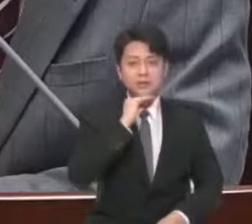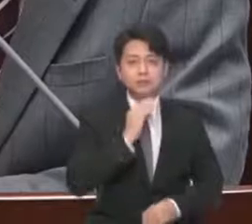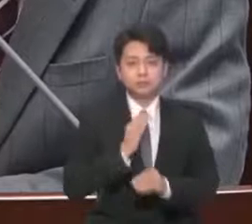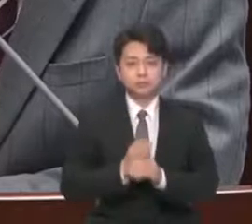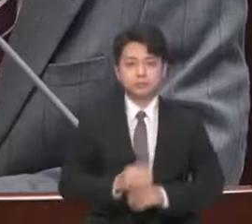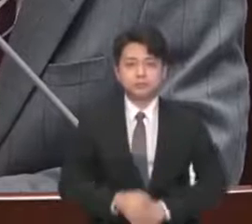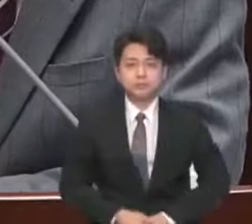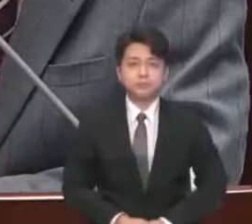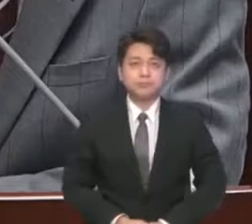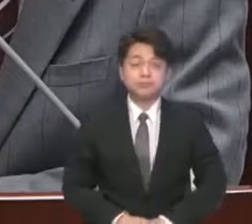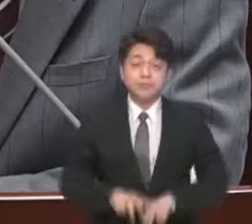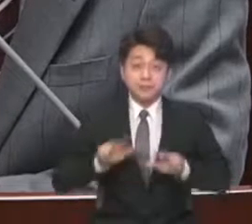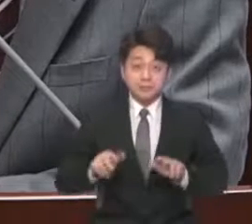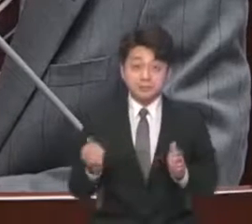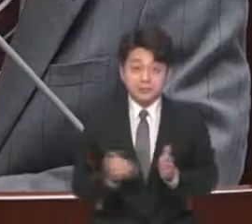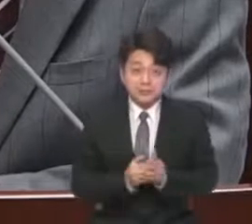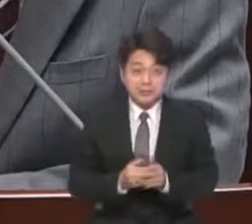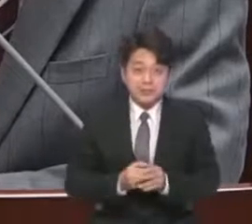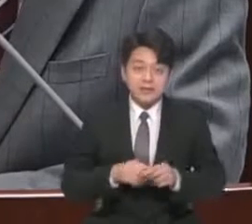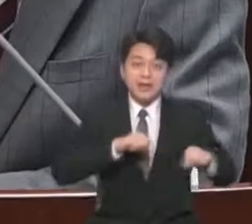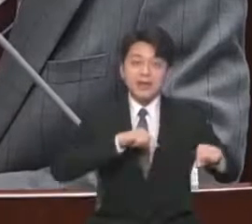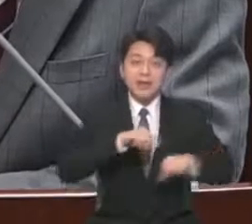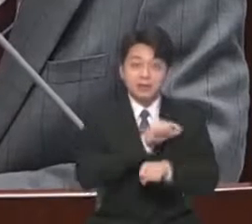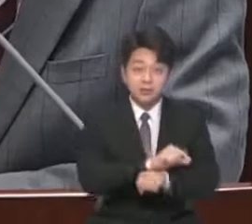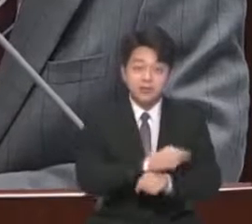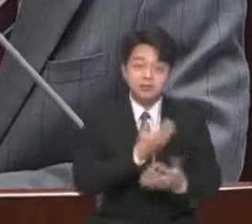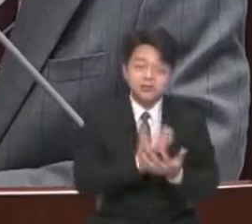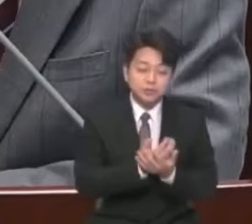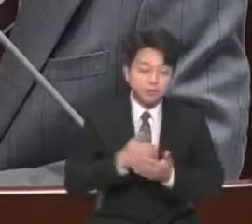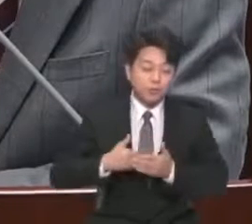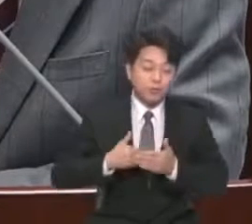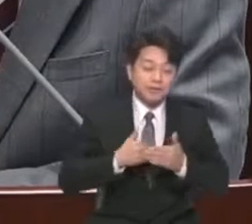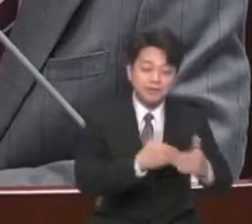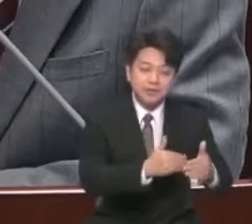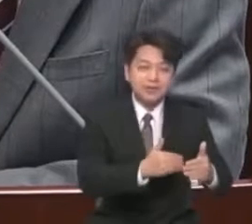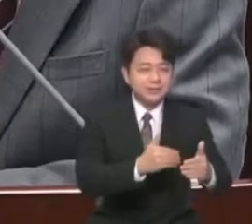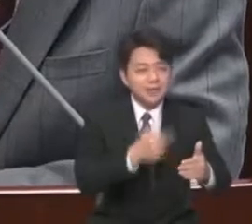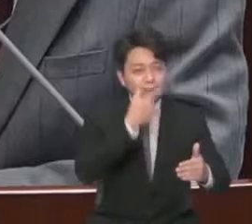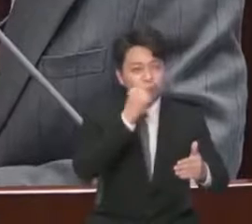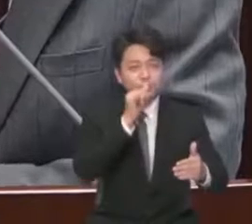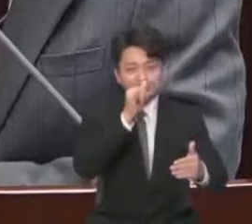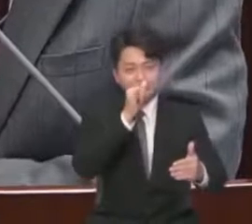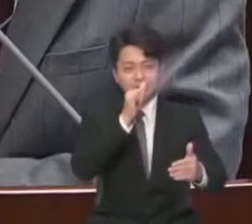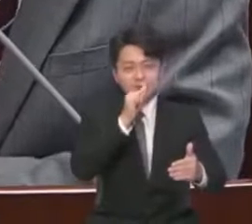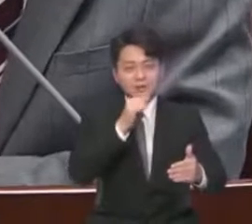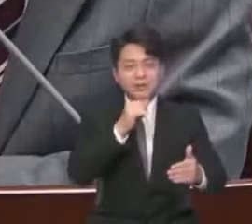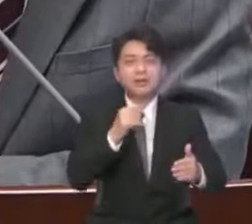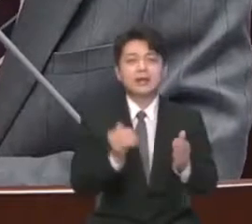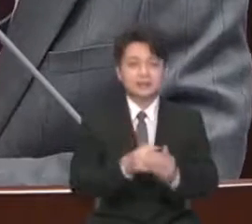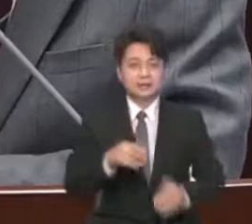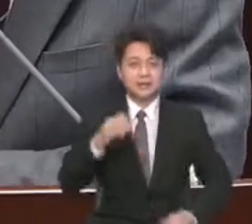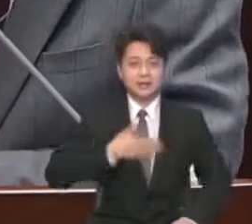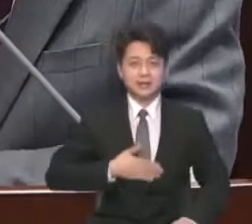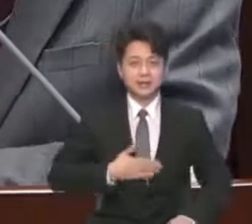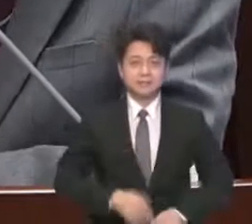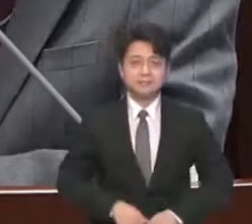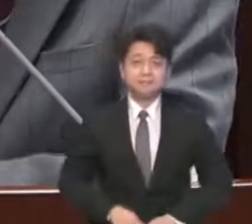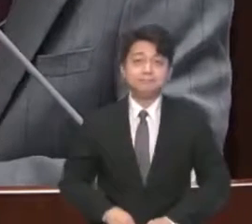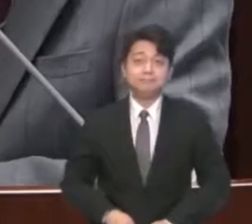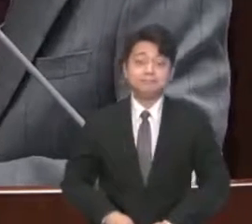현재는 하여튼 그 행정 처리 절차가 미흡하다 지금 그렇게 보고 있습니다. 그 발표 내용이 한 세